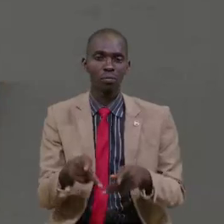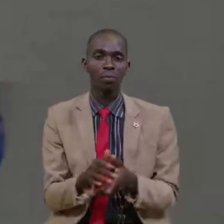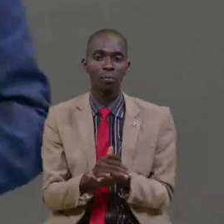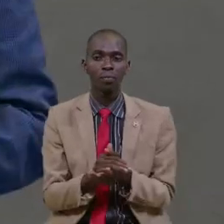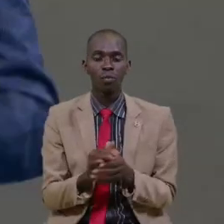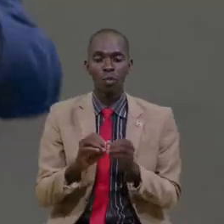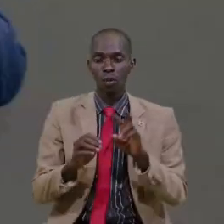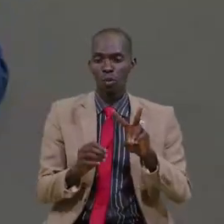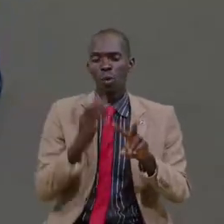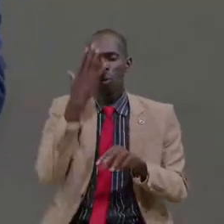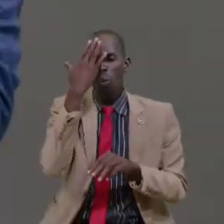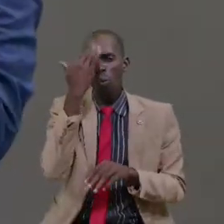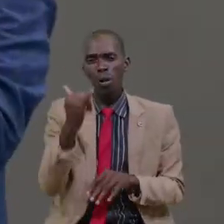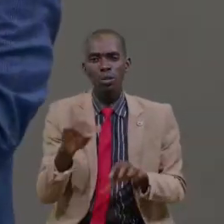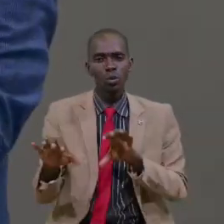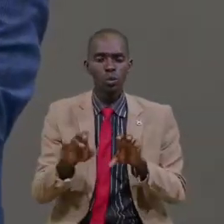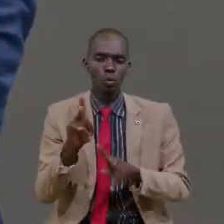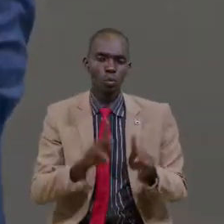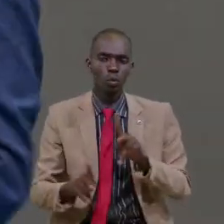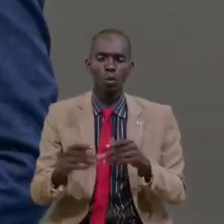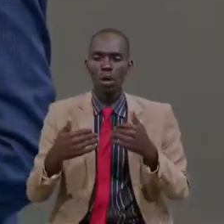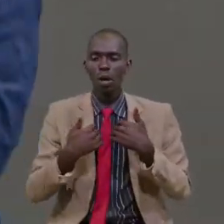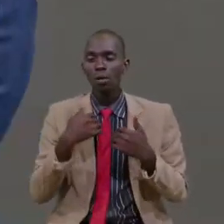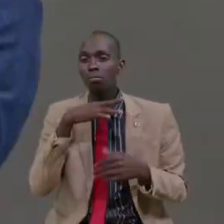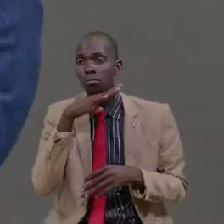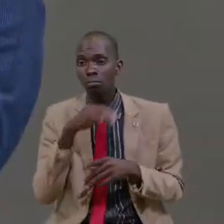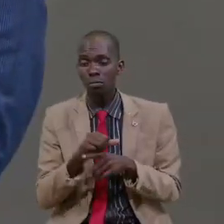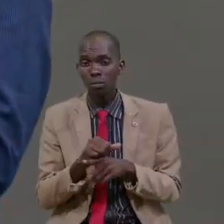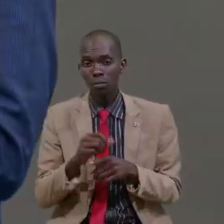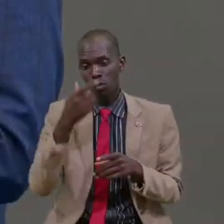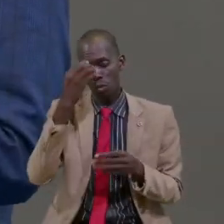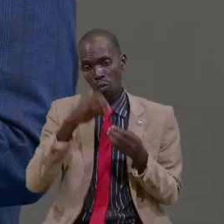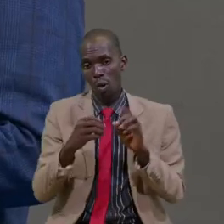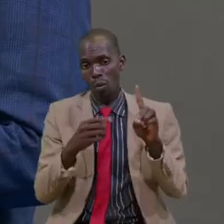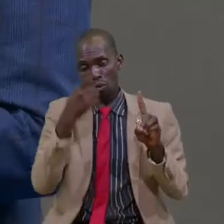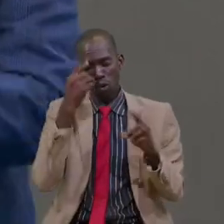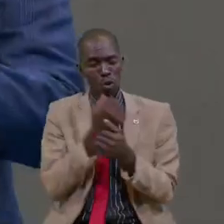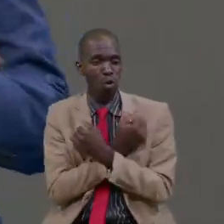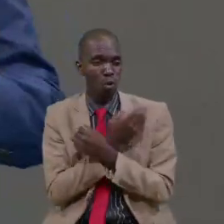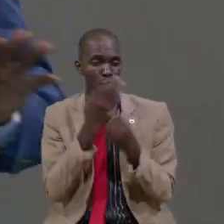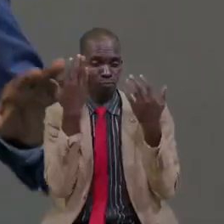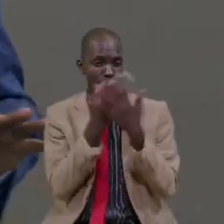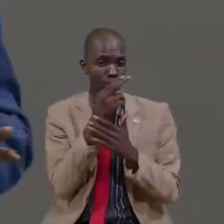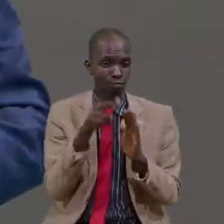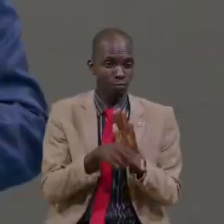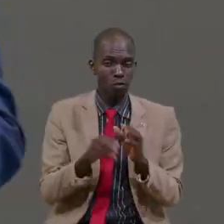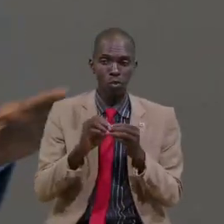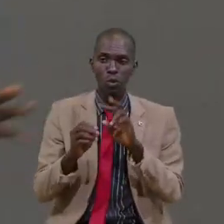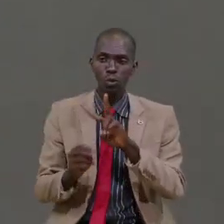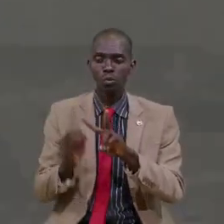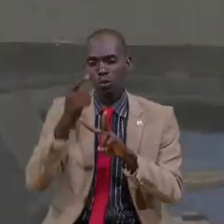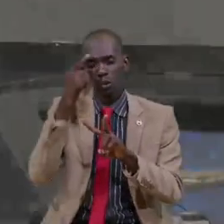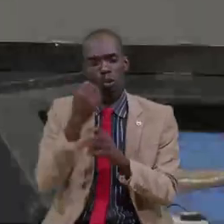Deuxièmement, pourquoi les gens ont-ils la corruption? Premièrement, c'est l'amour des ténèbres. Deuxièmement, c'est l'amour de